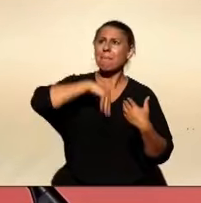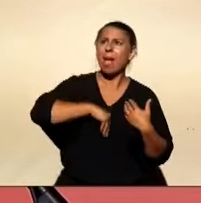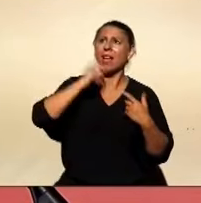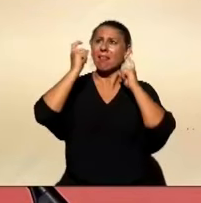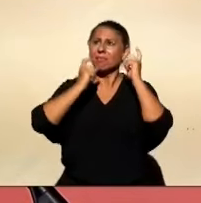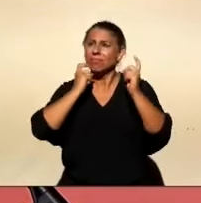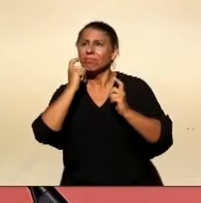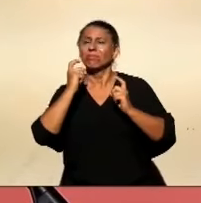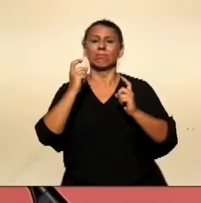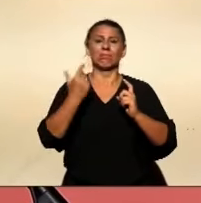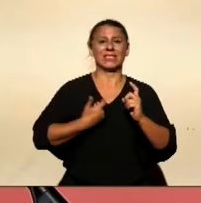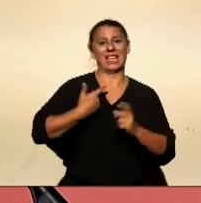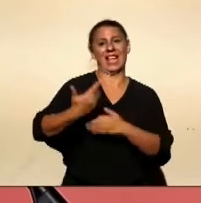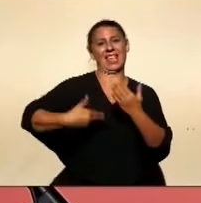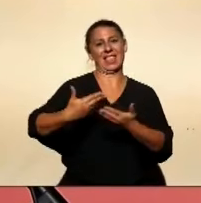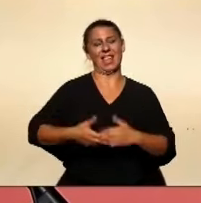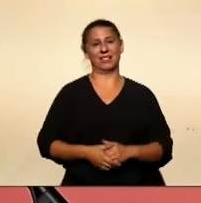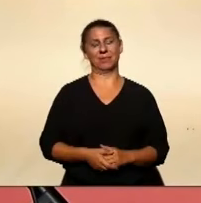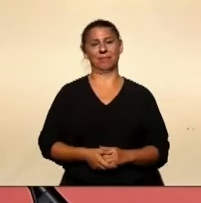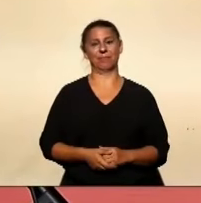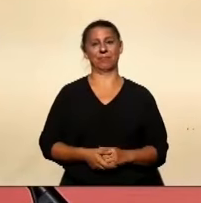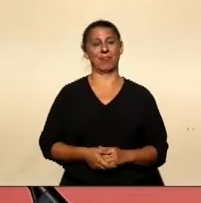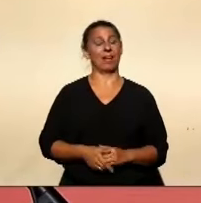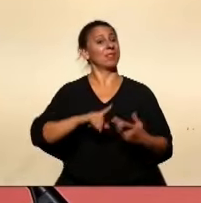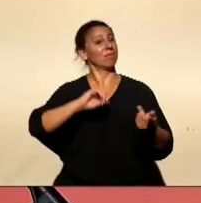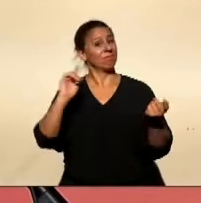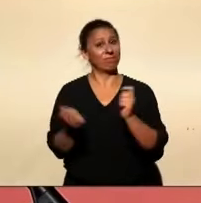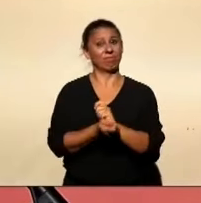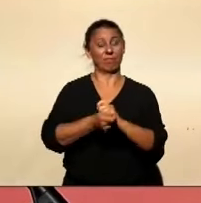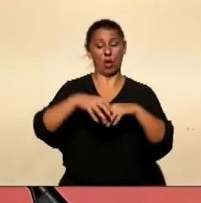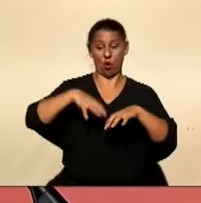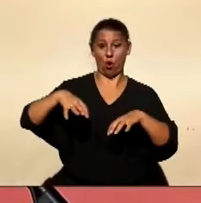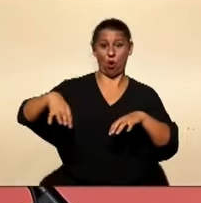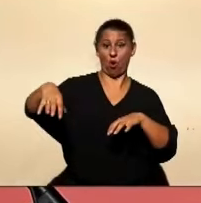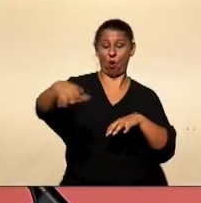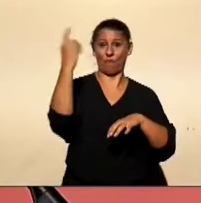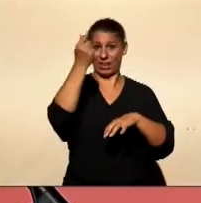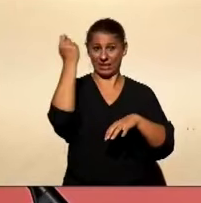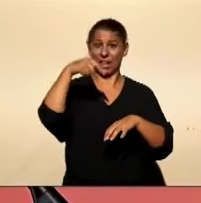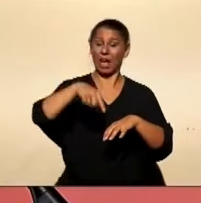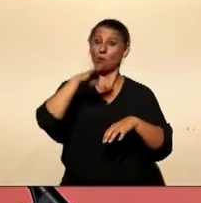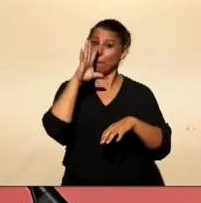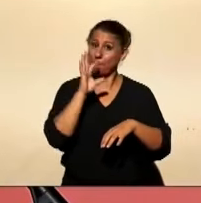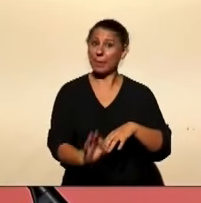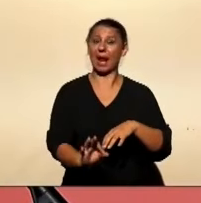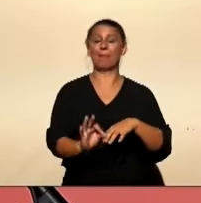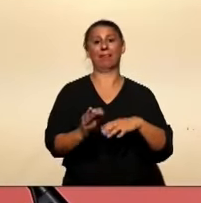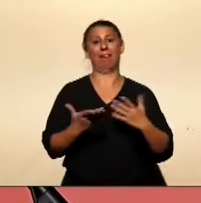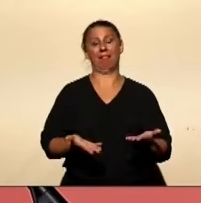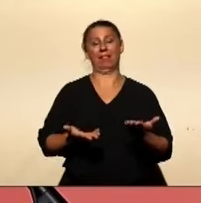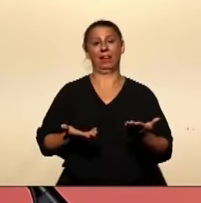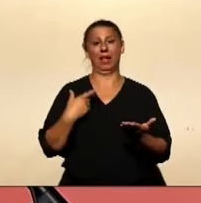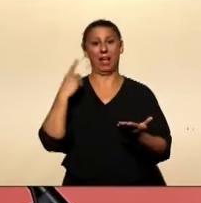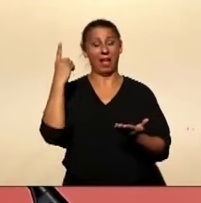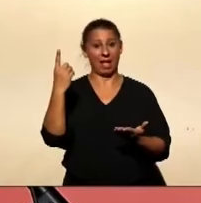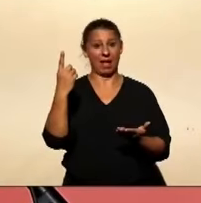προβληματισμούς της νέας γενιάς. Να μετατρέπονται οι χώροι του σε αυτό που πραγματικά είναι,